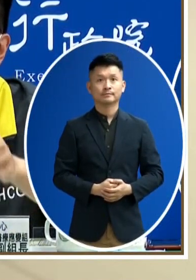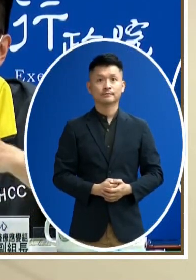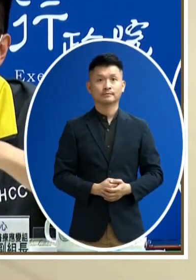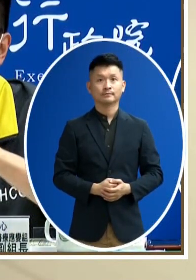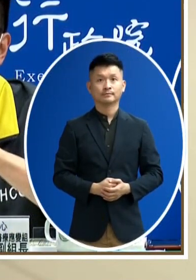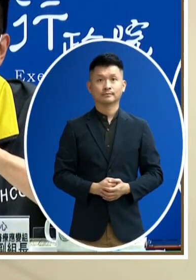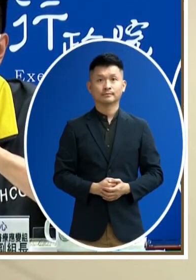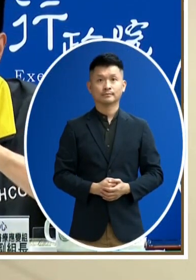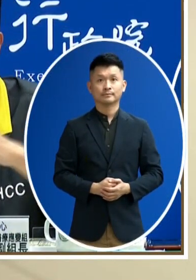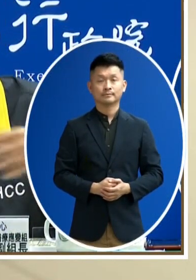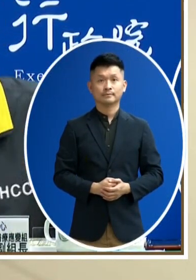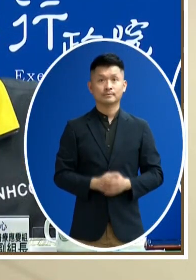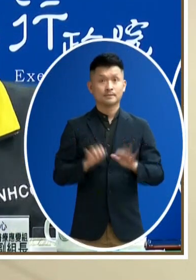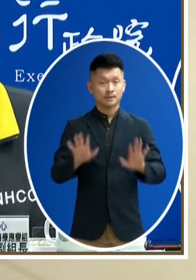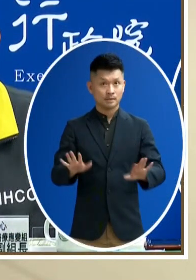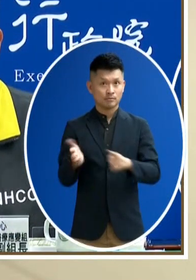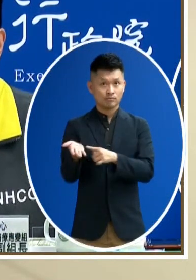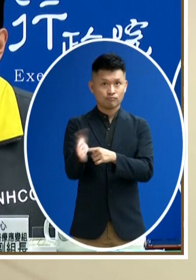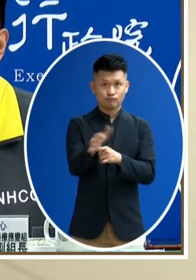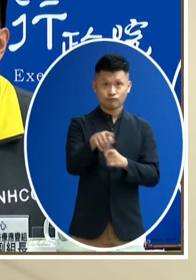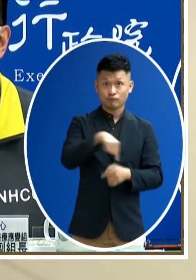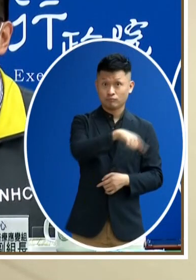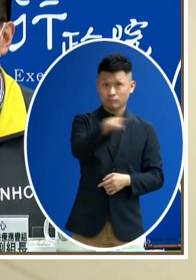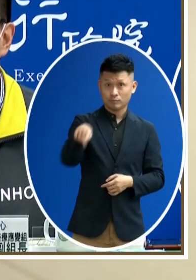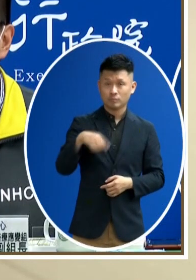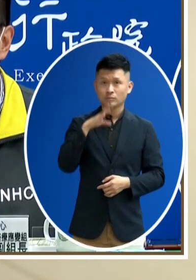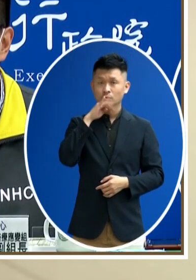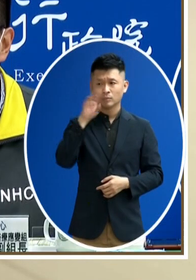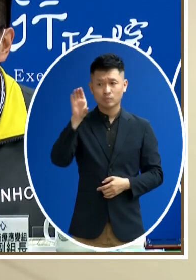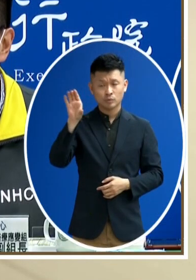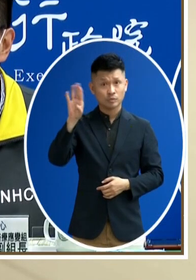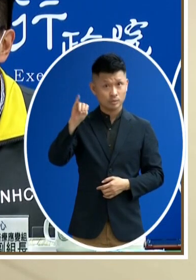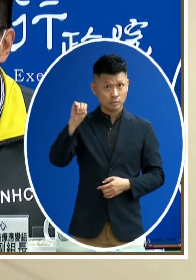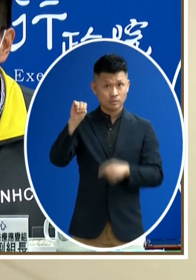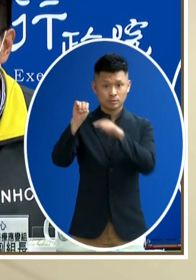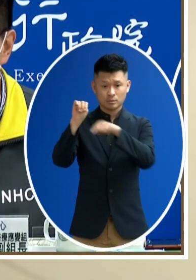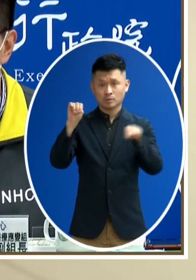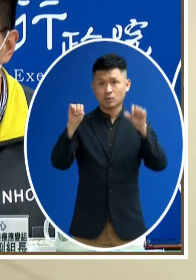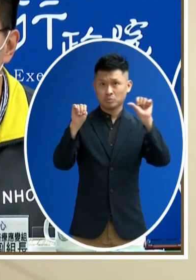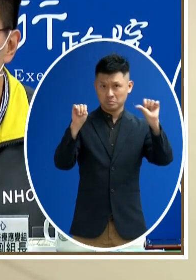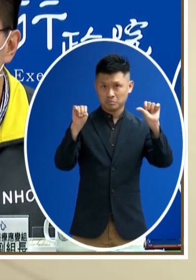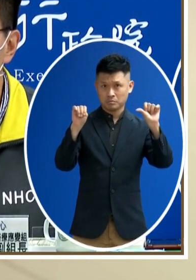好，今天本土确诊人数呢是来到52213人哦，那么死亡人数呢是来到